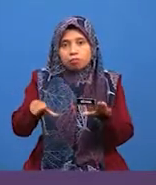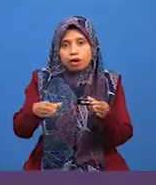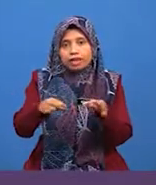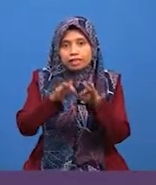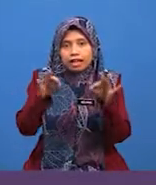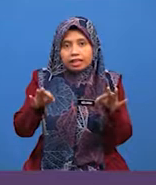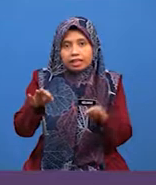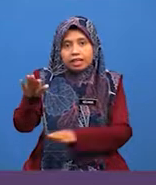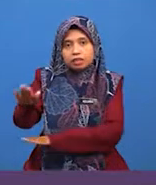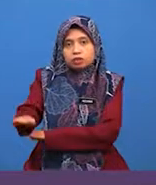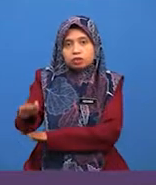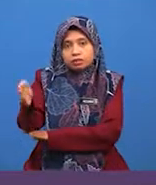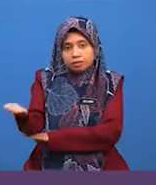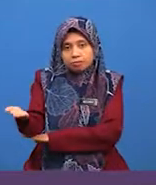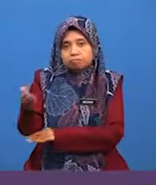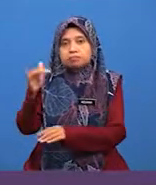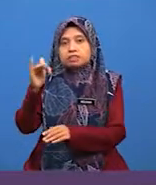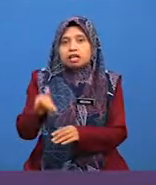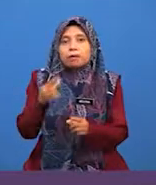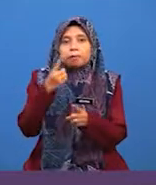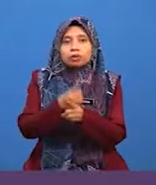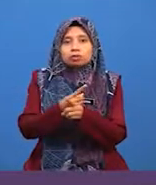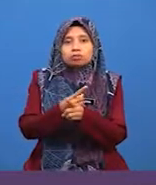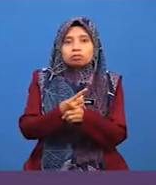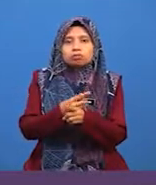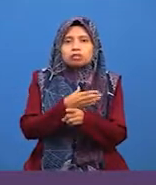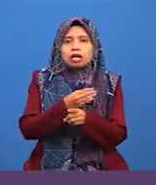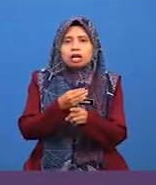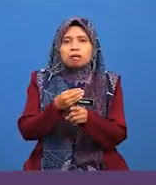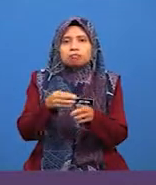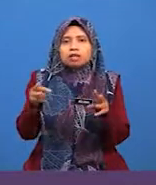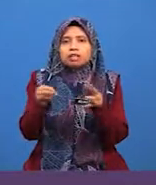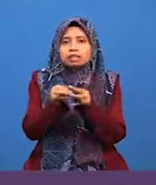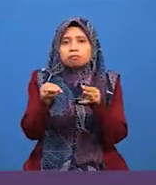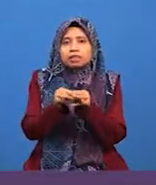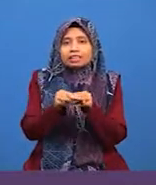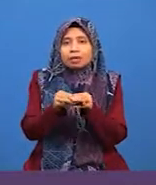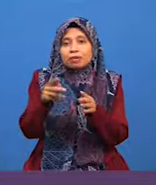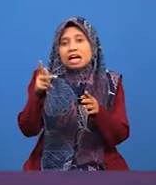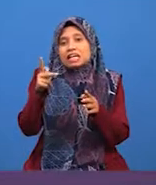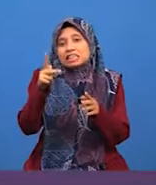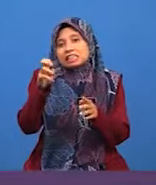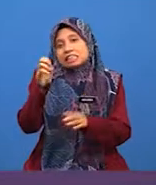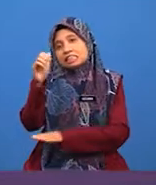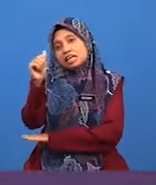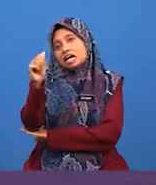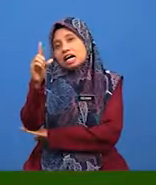membina ayat songsang yang betul dalam pelbagai situasi.